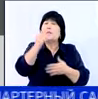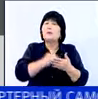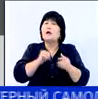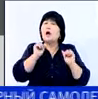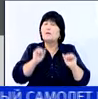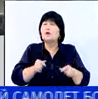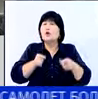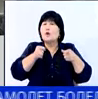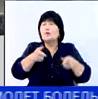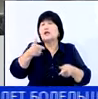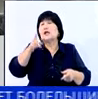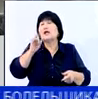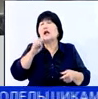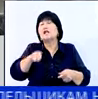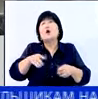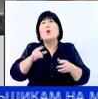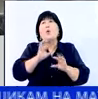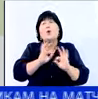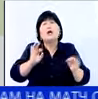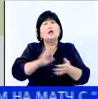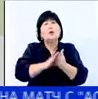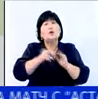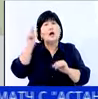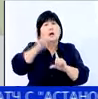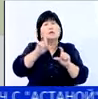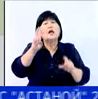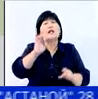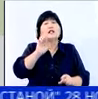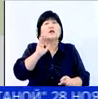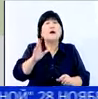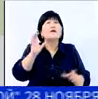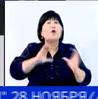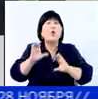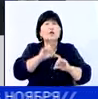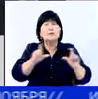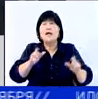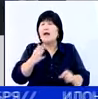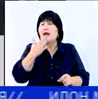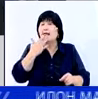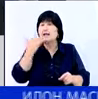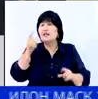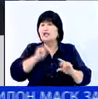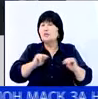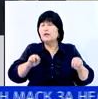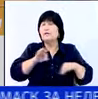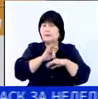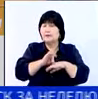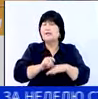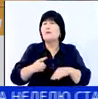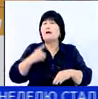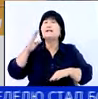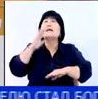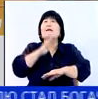возможностях поступления на грант и уникальных условиях обучения в Назарбаев университете. Иностранные преподаватели провели